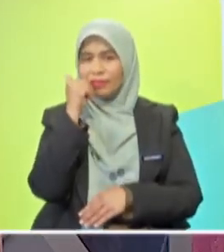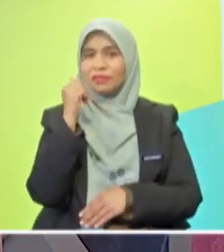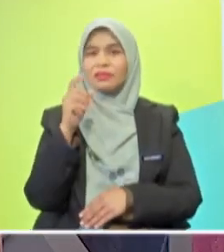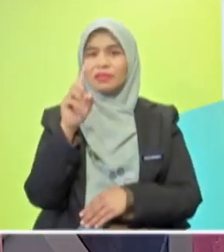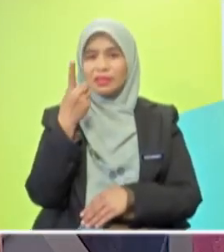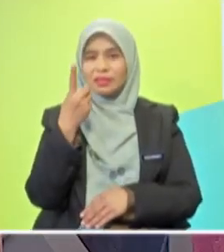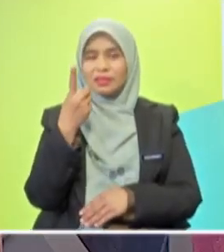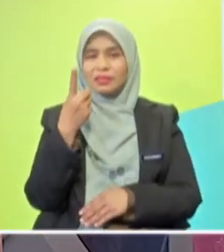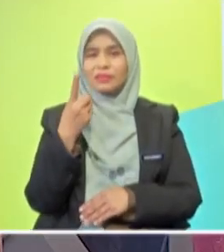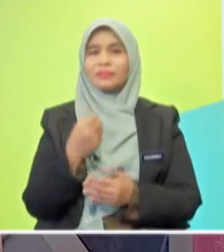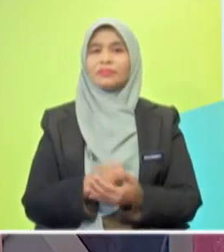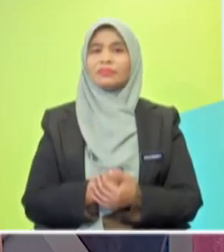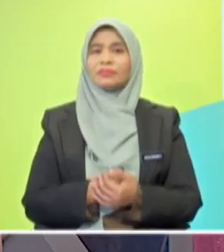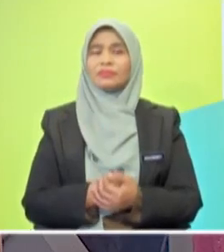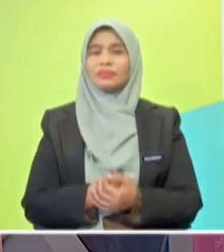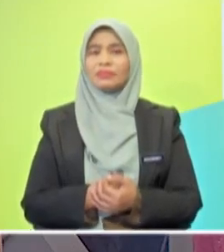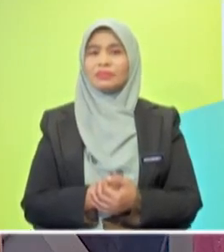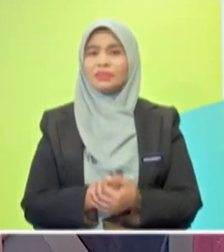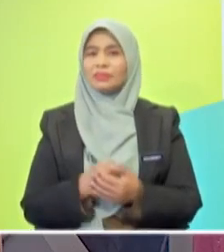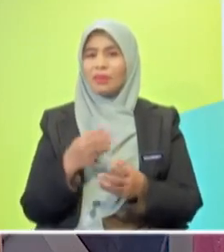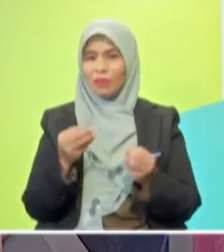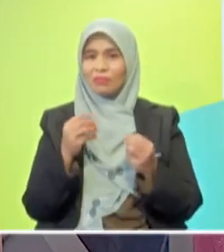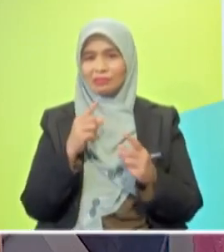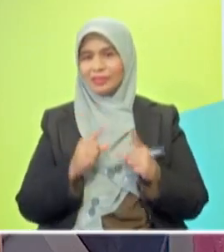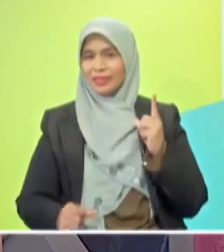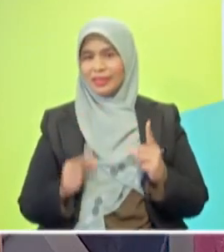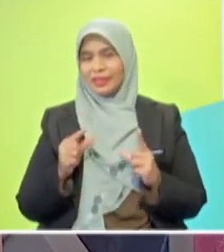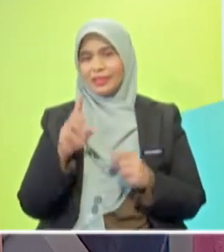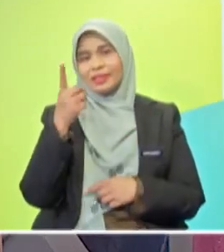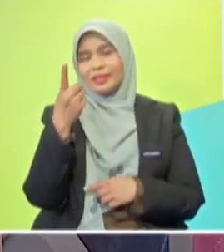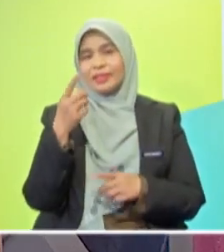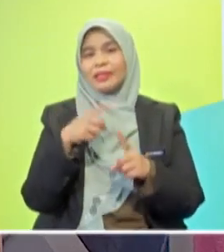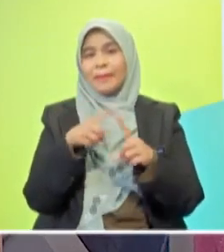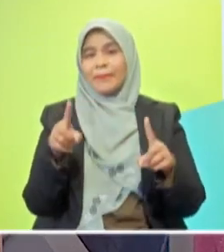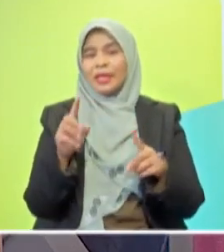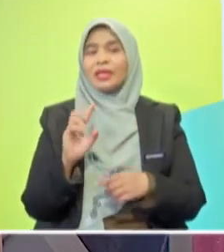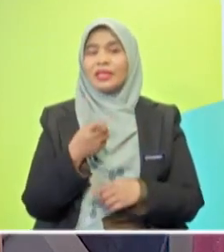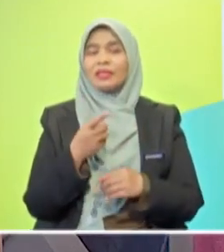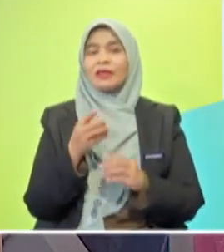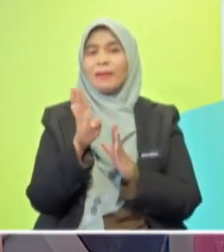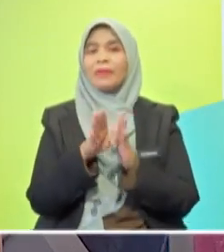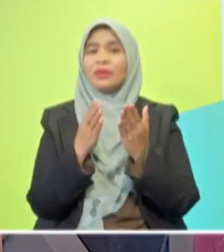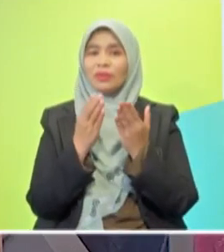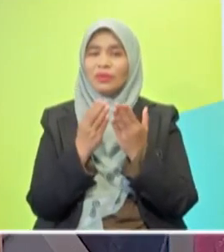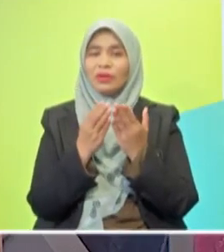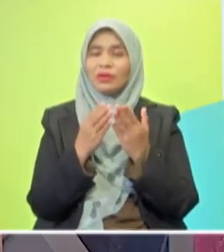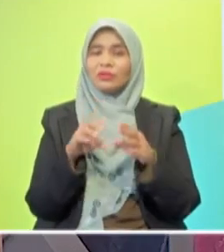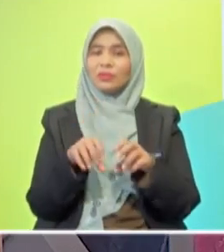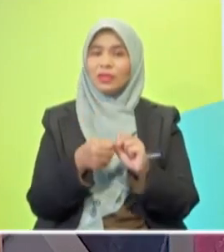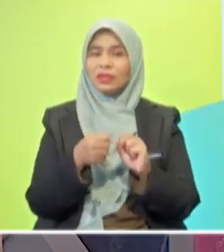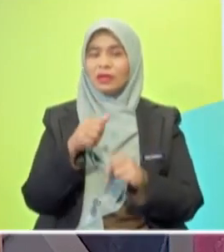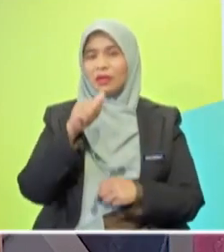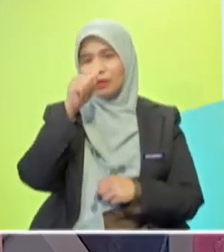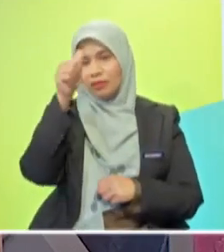kan, orang kata nak bergaya saja, tetapi kita berdoa di dalam masa yang sama, kita berdoa